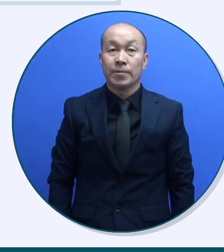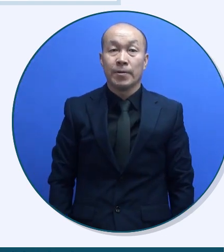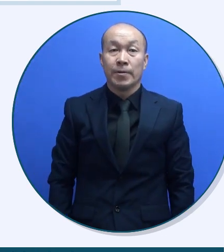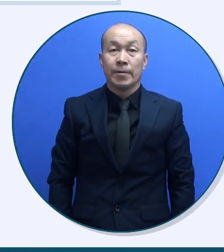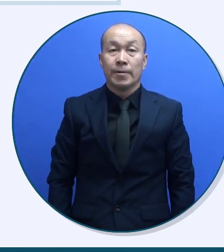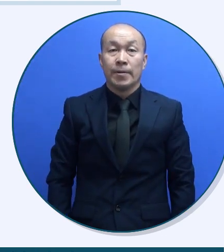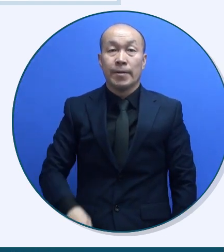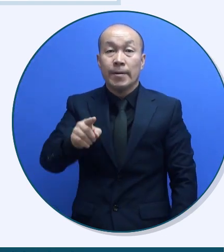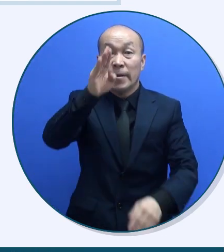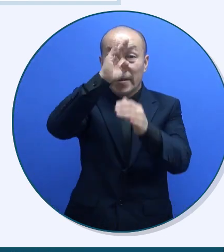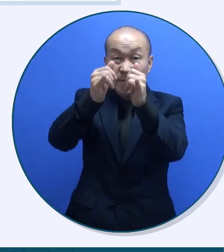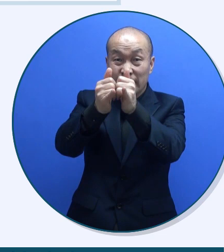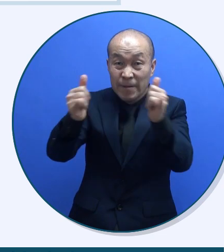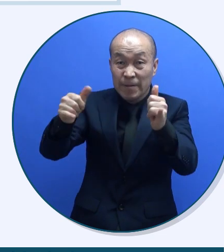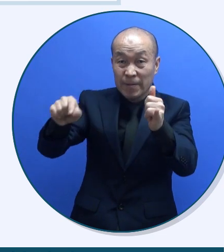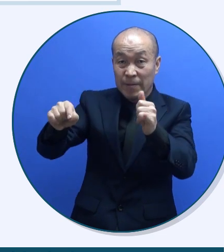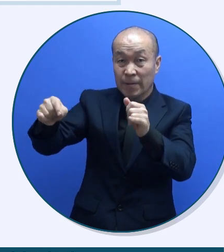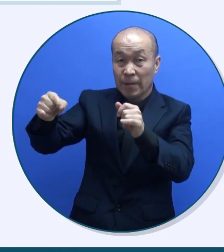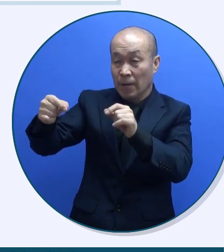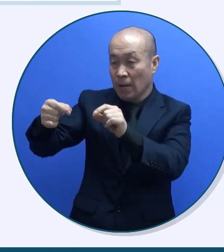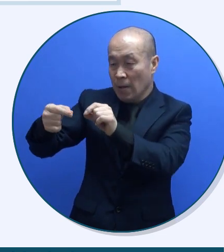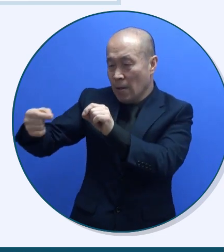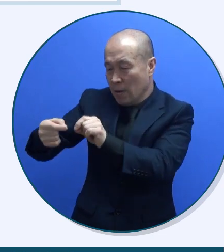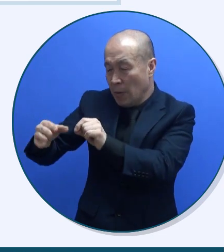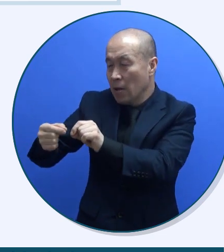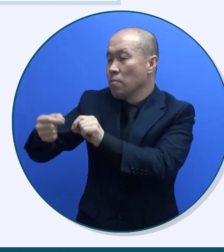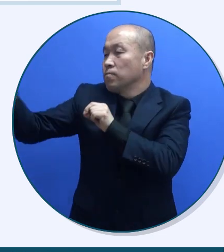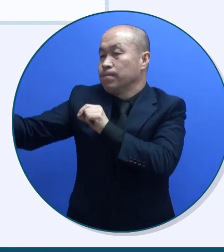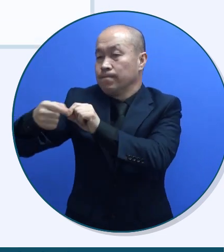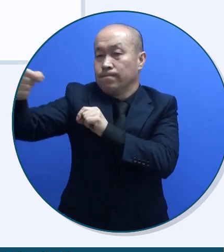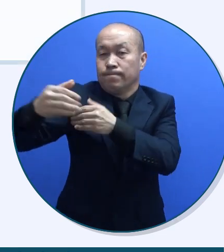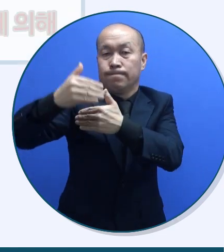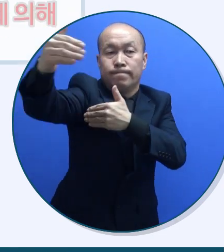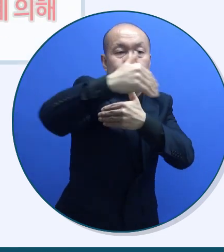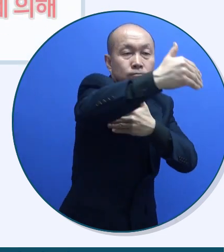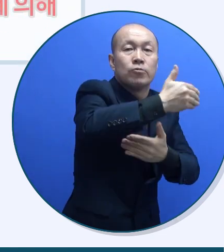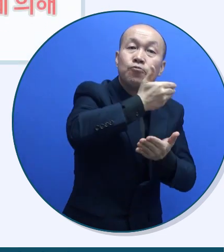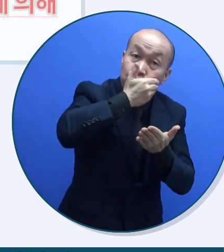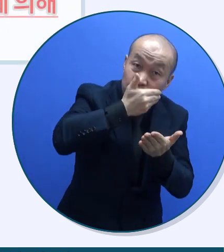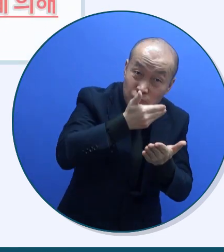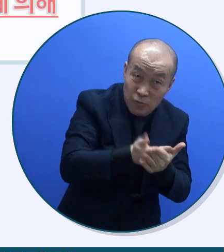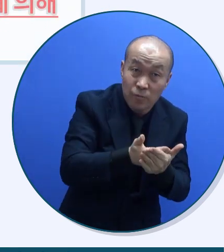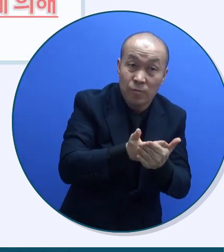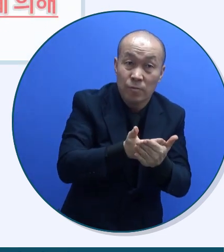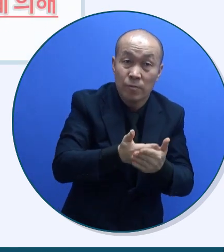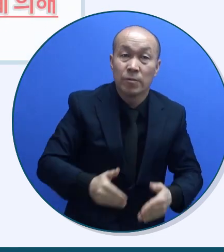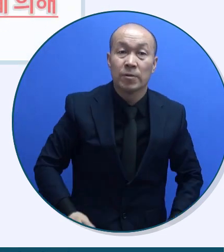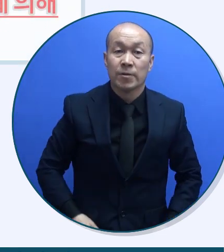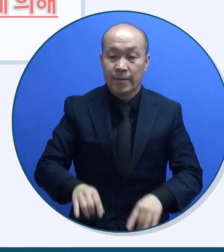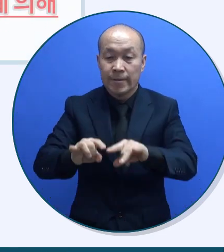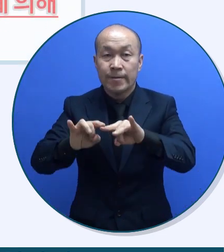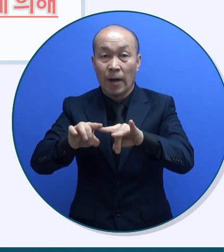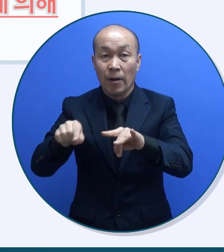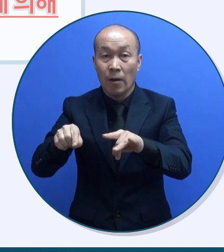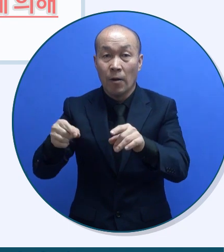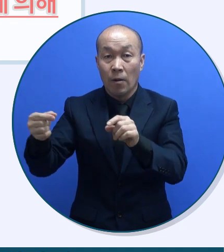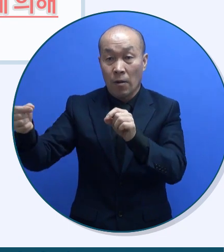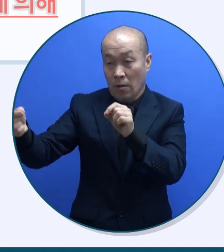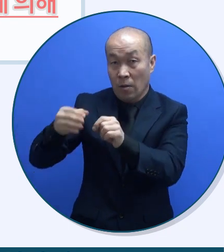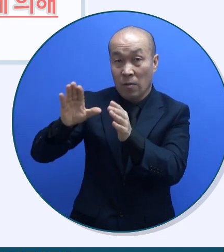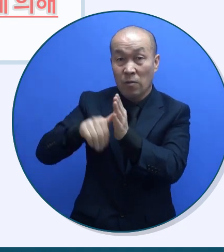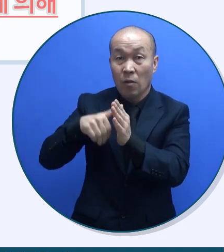이때 모두를 환자에게서 떨어지게 만드는 것이 매우 중요합니다. 정기적 충격 버튼을 누를 때 누군가가